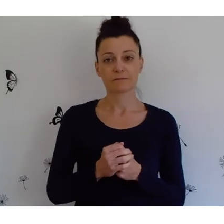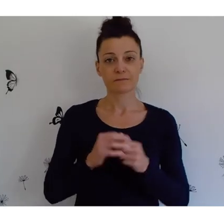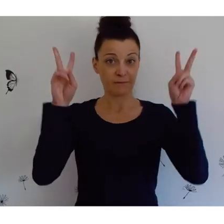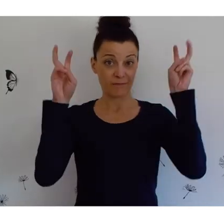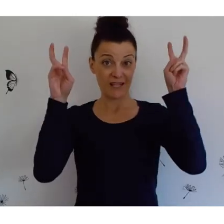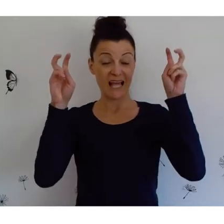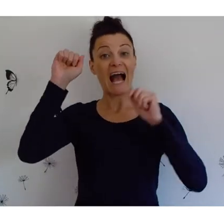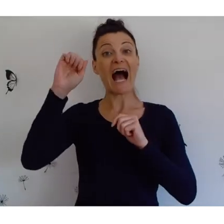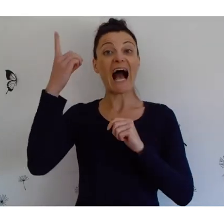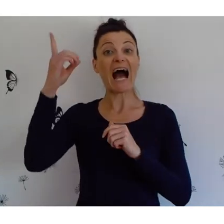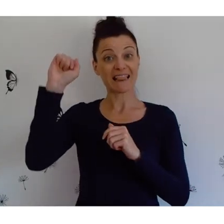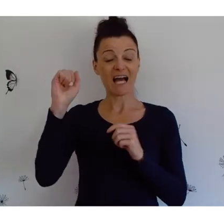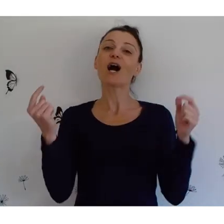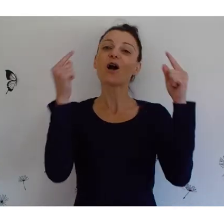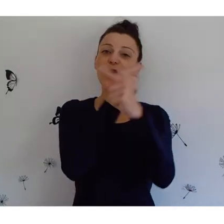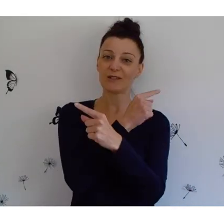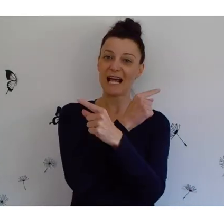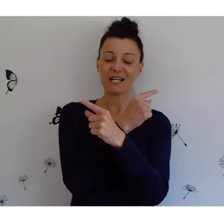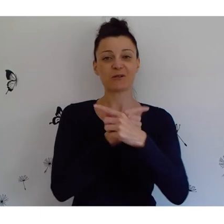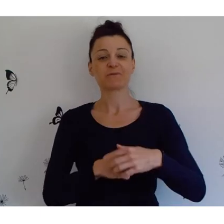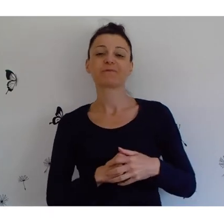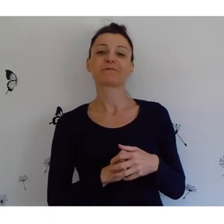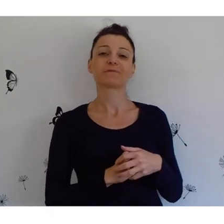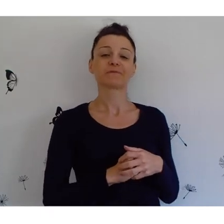Ada al contrario.